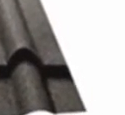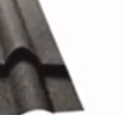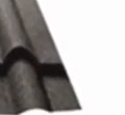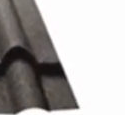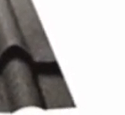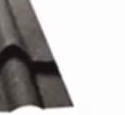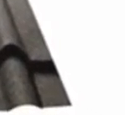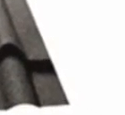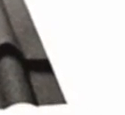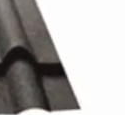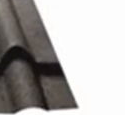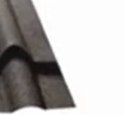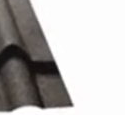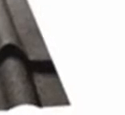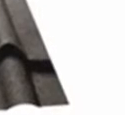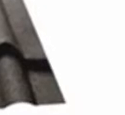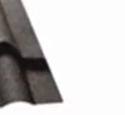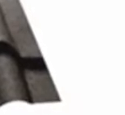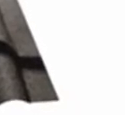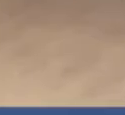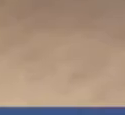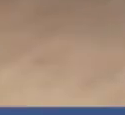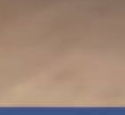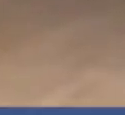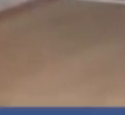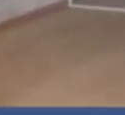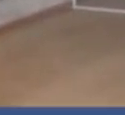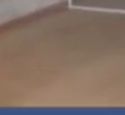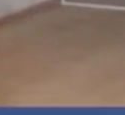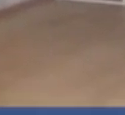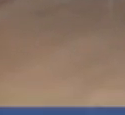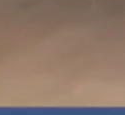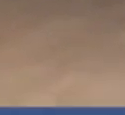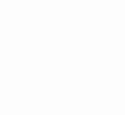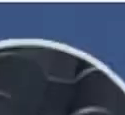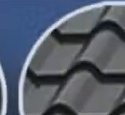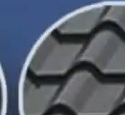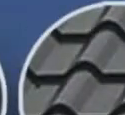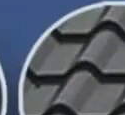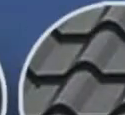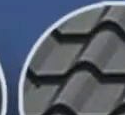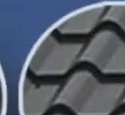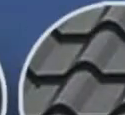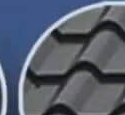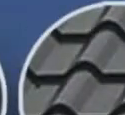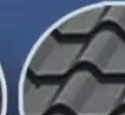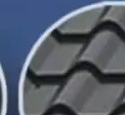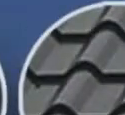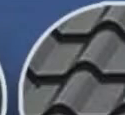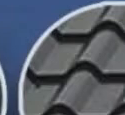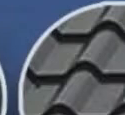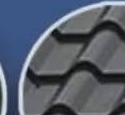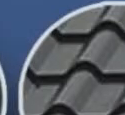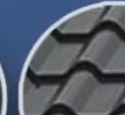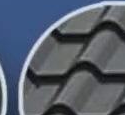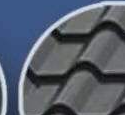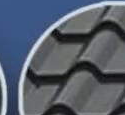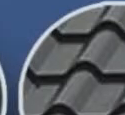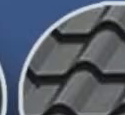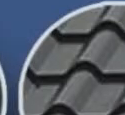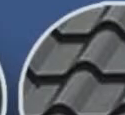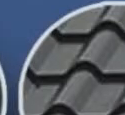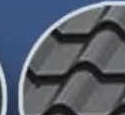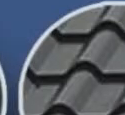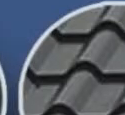ile kuendesia omuno reino mabati tukitengela leluni wanamanga wahito na mutatala wakuiva ombola wahiende ya